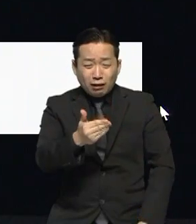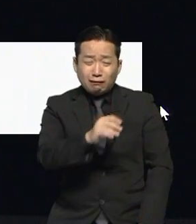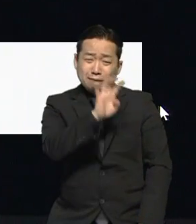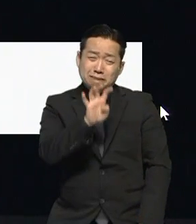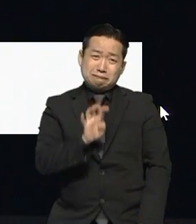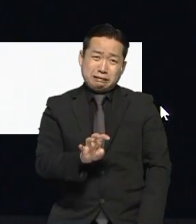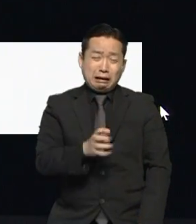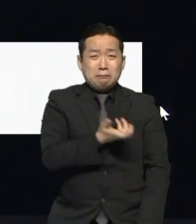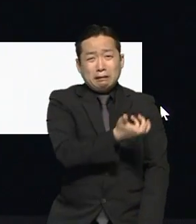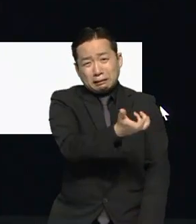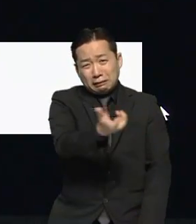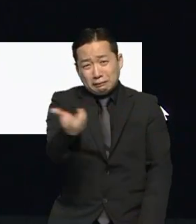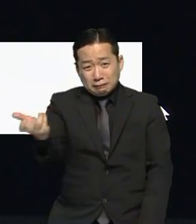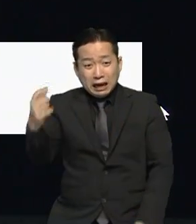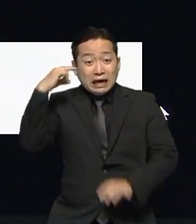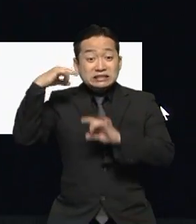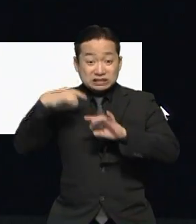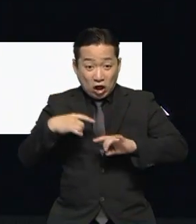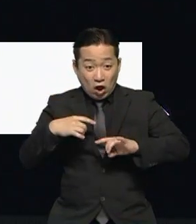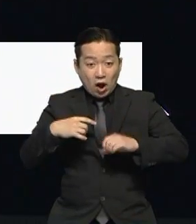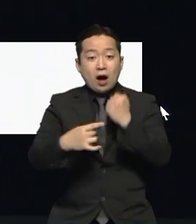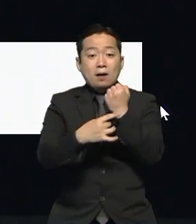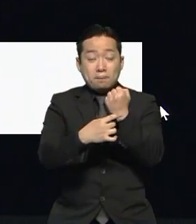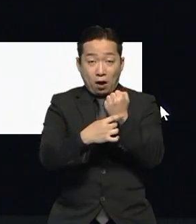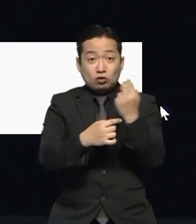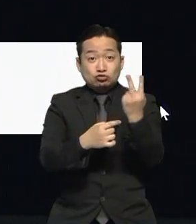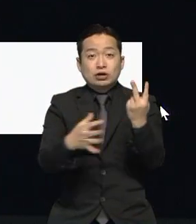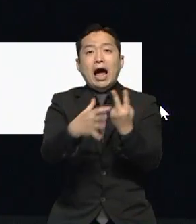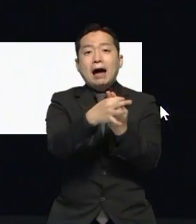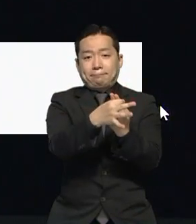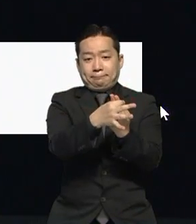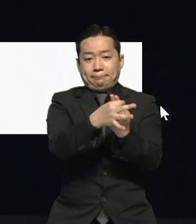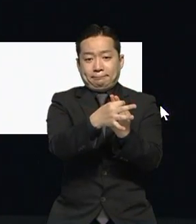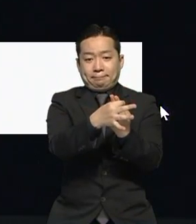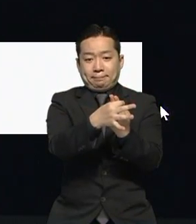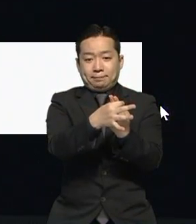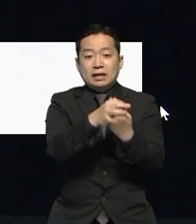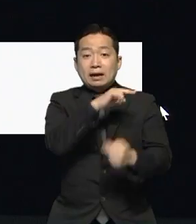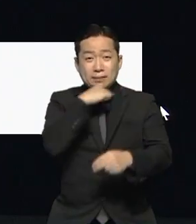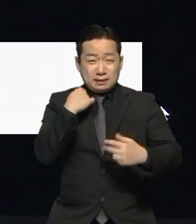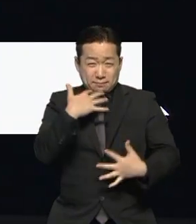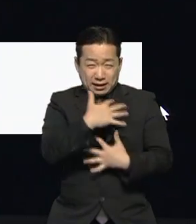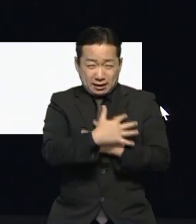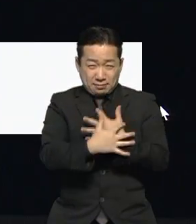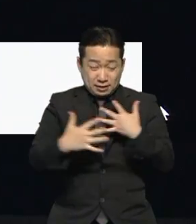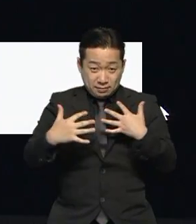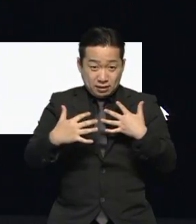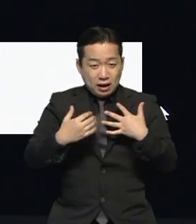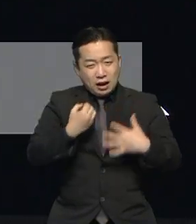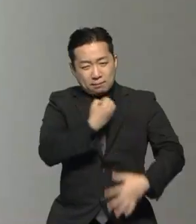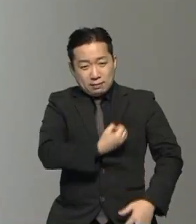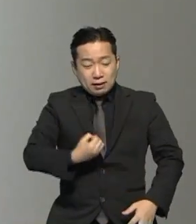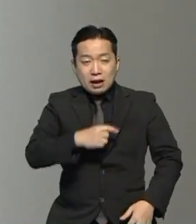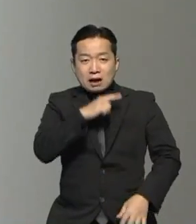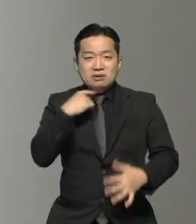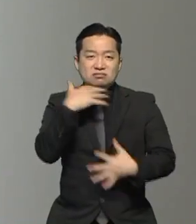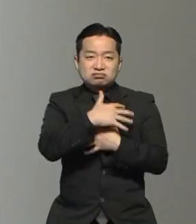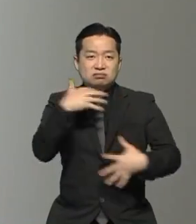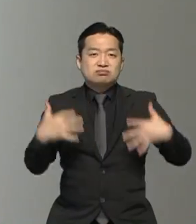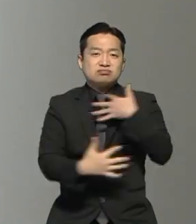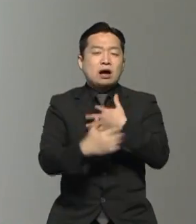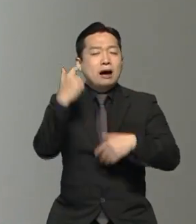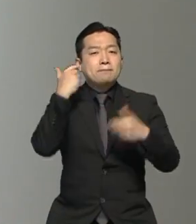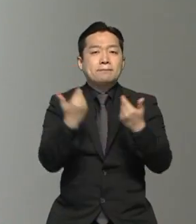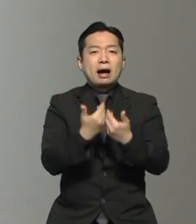돌아서 신경과랑 정형과 협진을 해서 혈관 초음파를 찍어가지고 이제 피가 역류한다는 걸 알게 됐습니다. 김